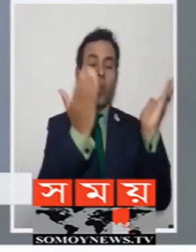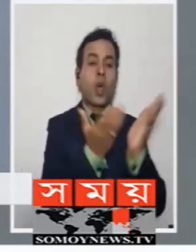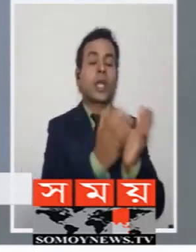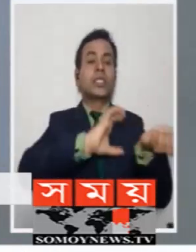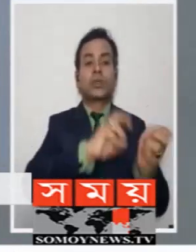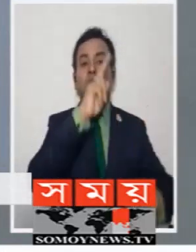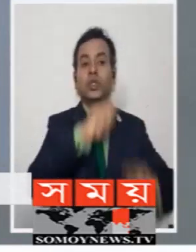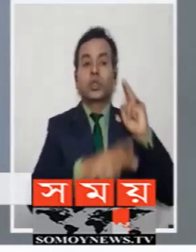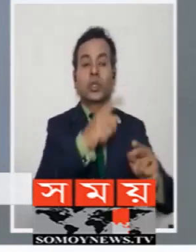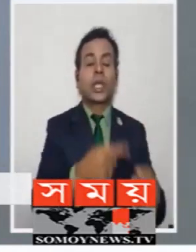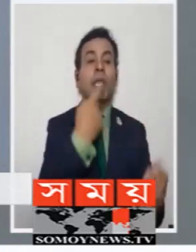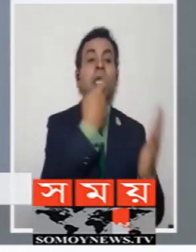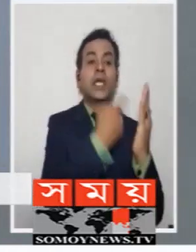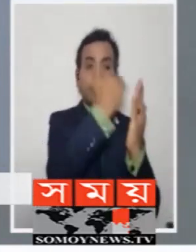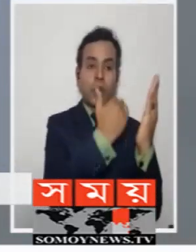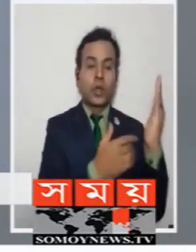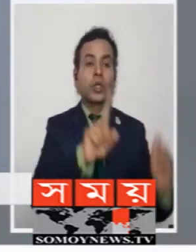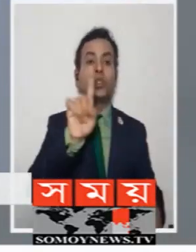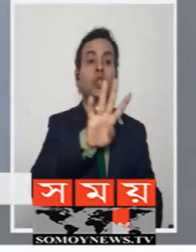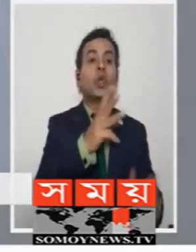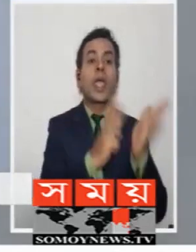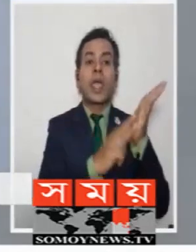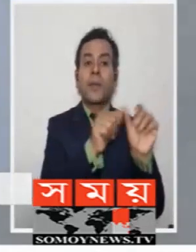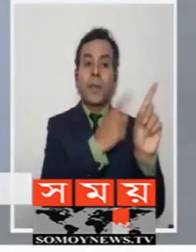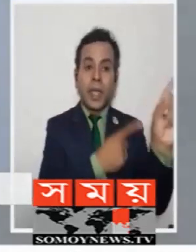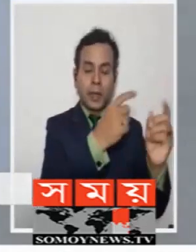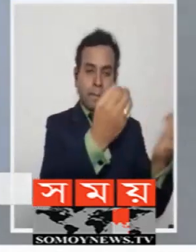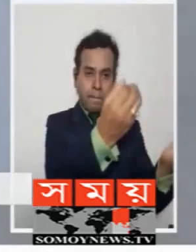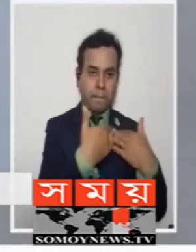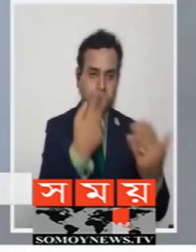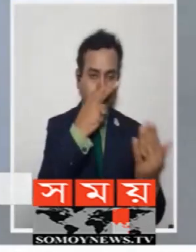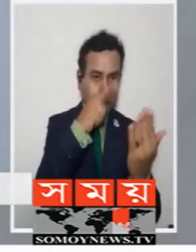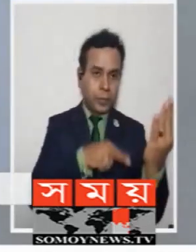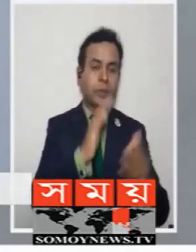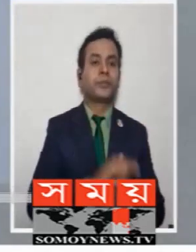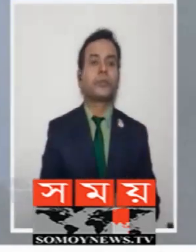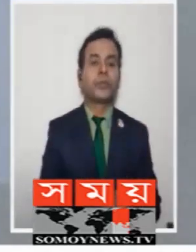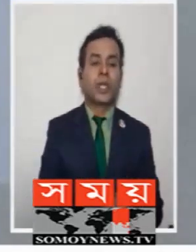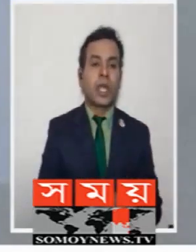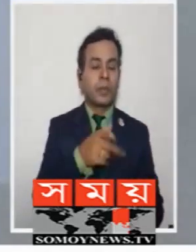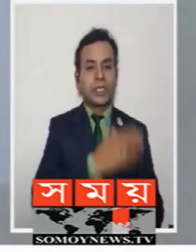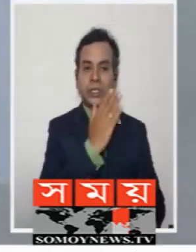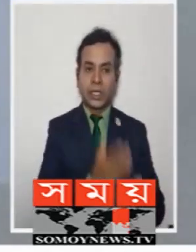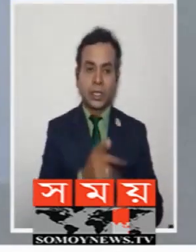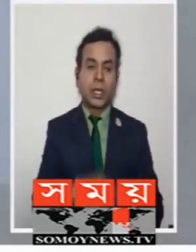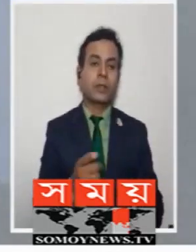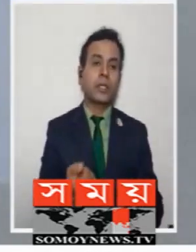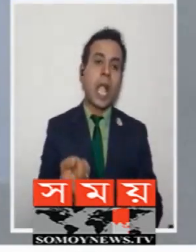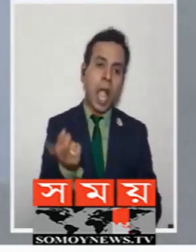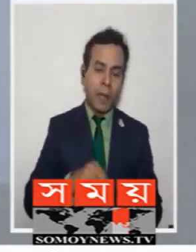14 মে 2020। আমরা আজকে শেষ করব। শেষ করার আগে আবারও বলবো, প্রতিদিনই বলবো, কারণ